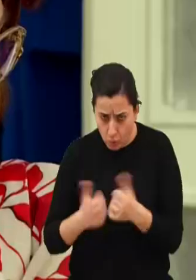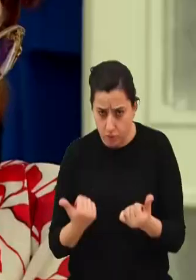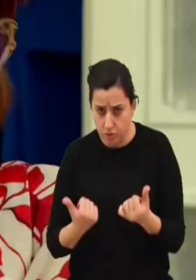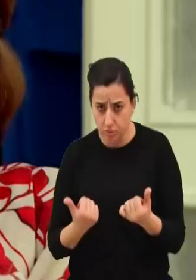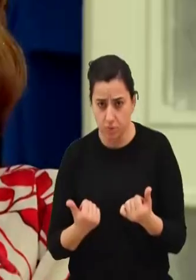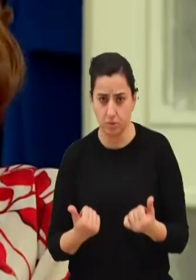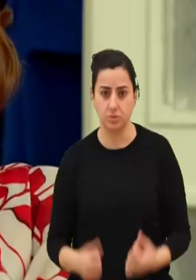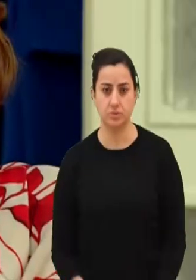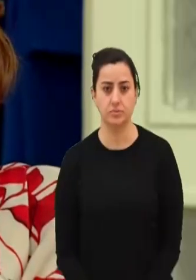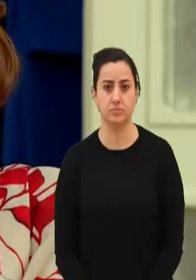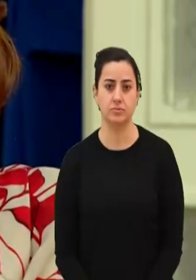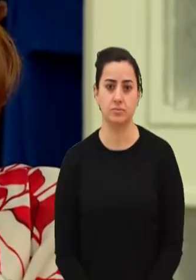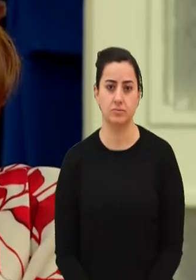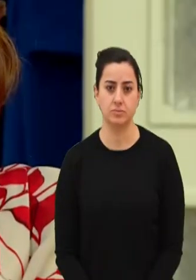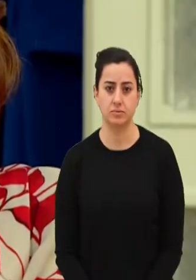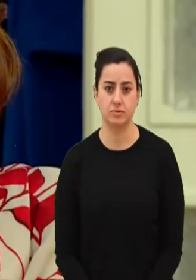boşanması?